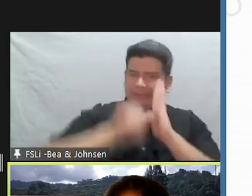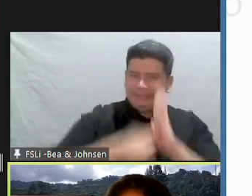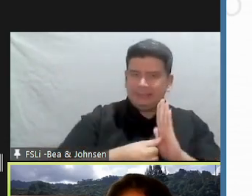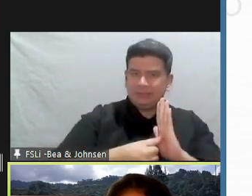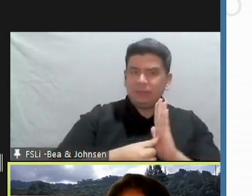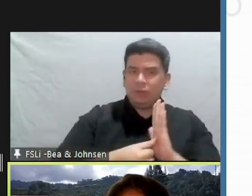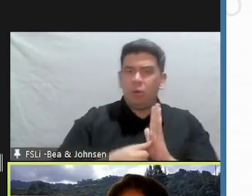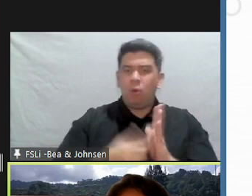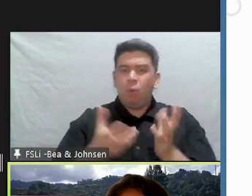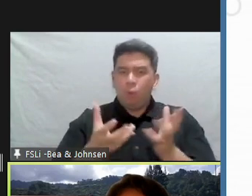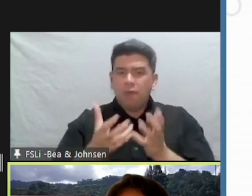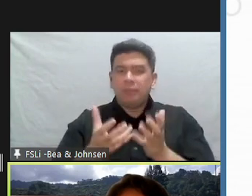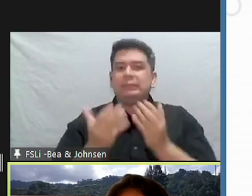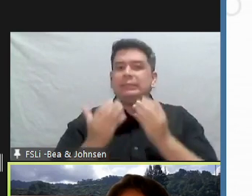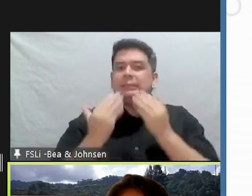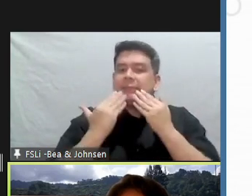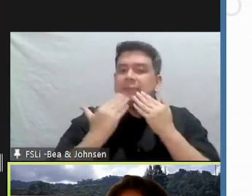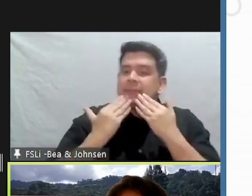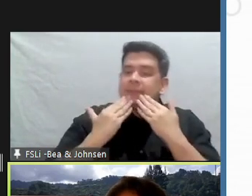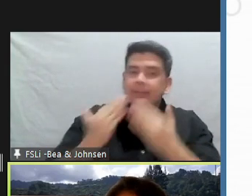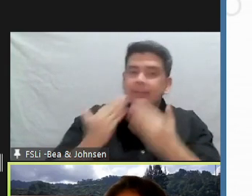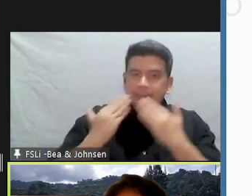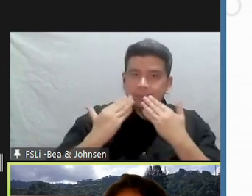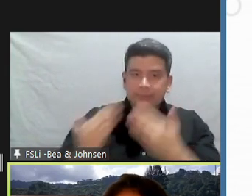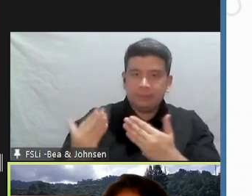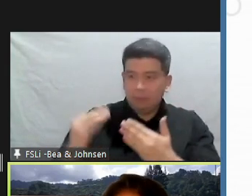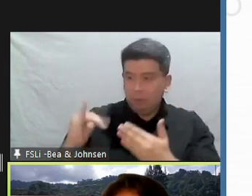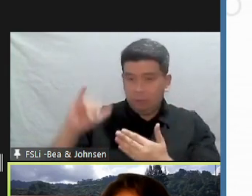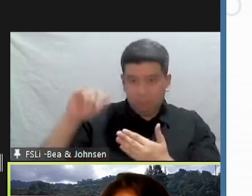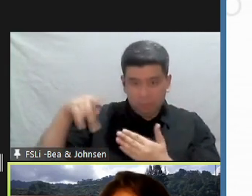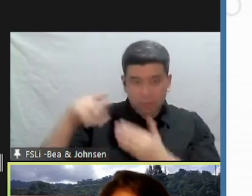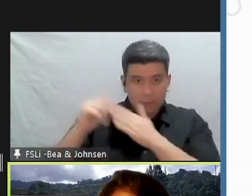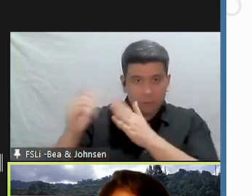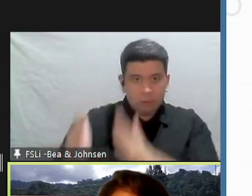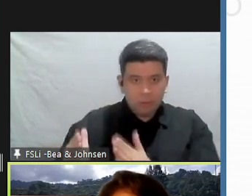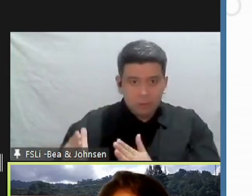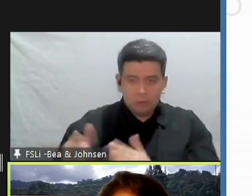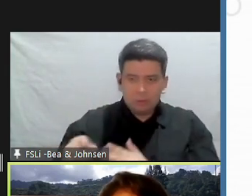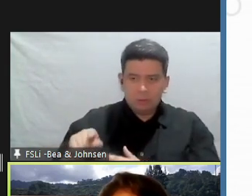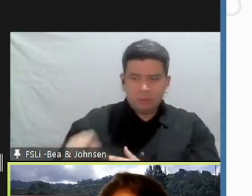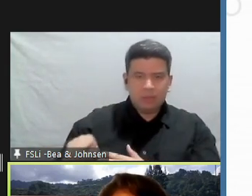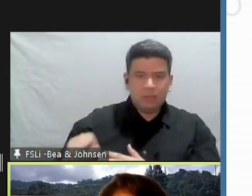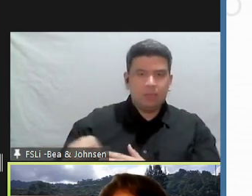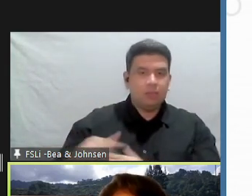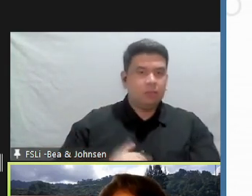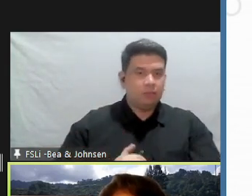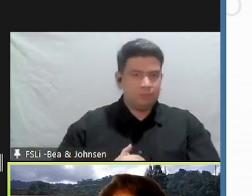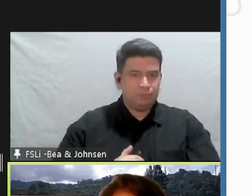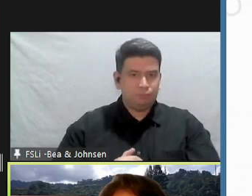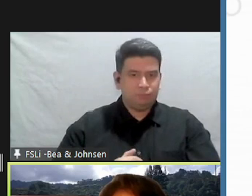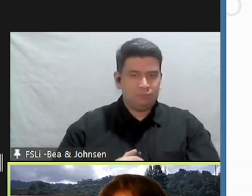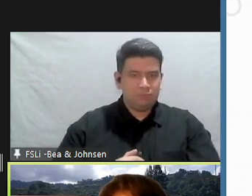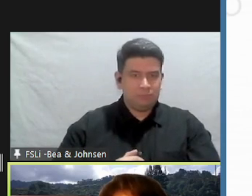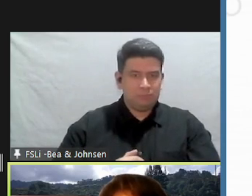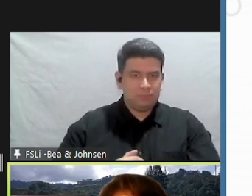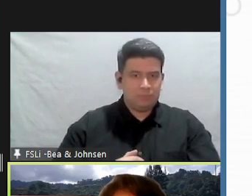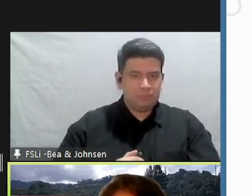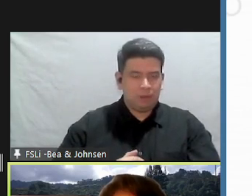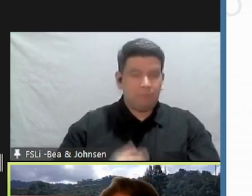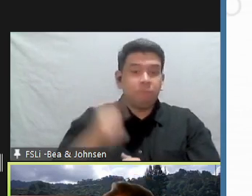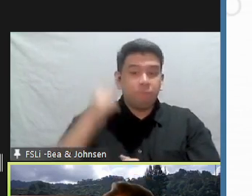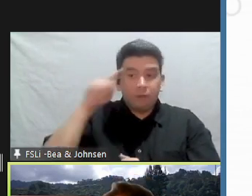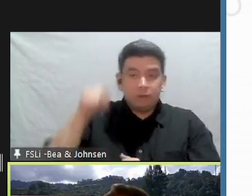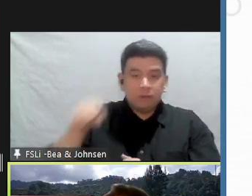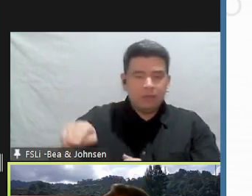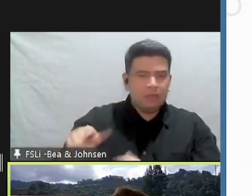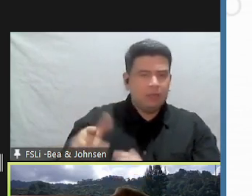ko sa mga IP leaders natin. Dahil sa kanila ay mayroon pa rin tayong mga wika at buhay